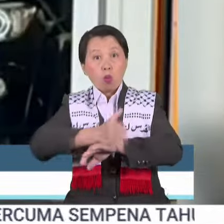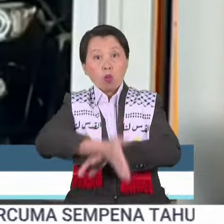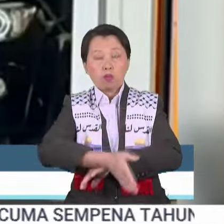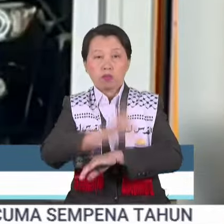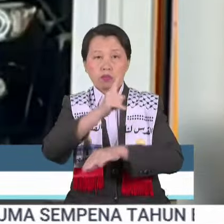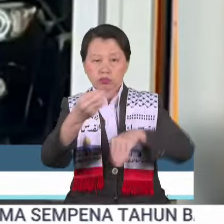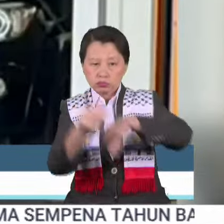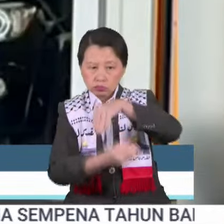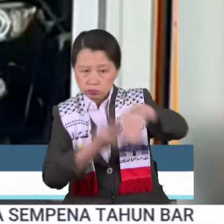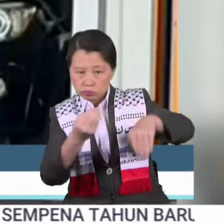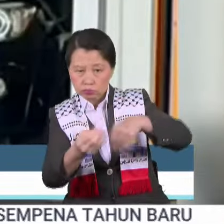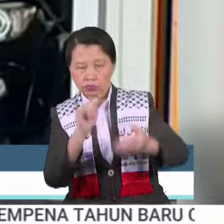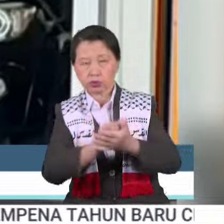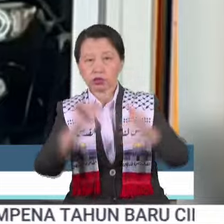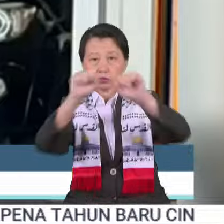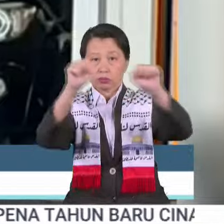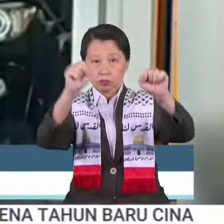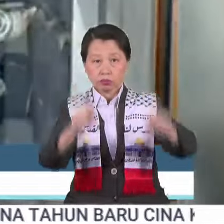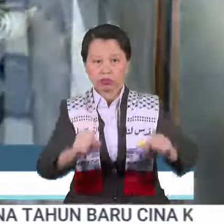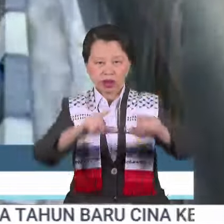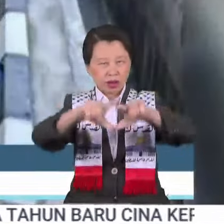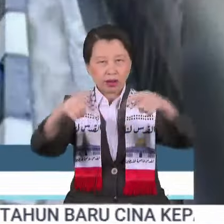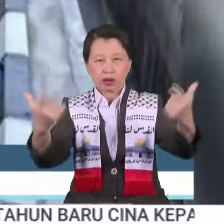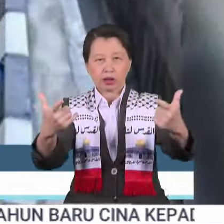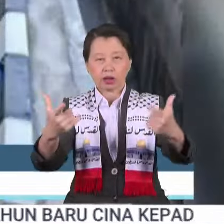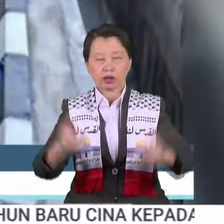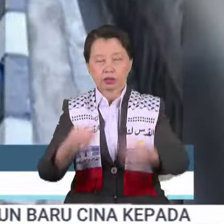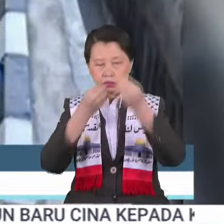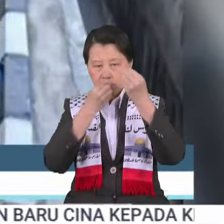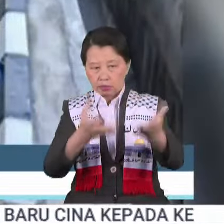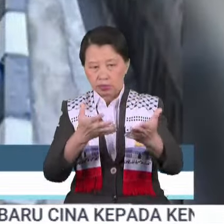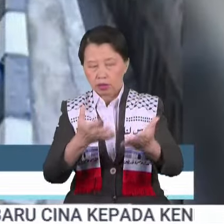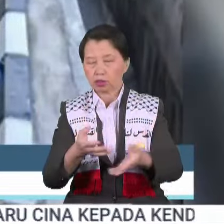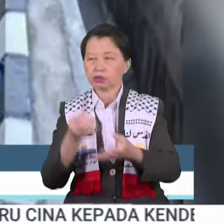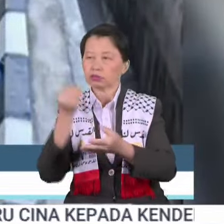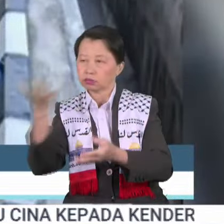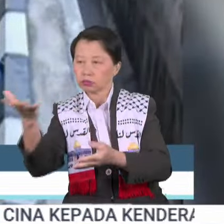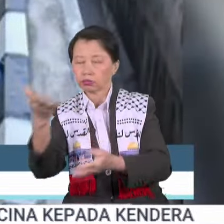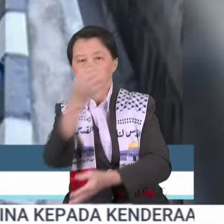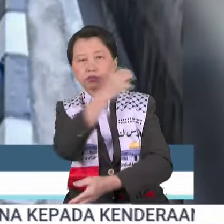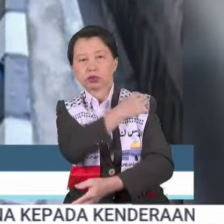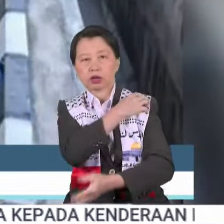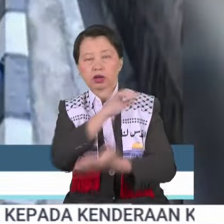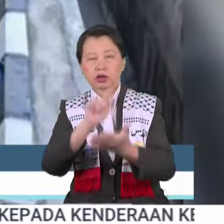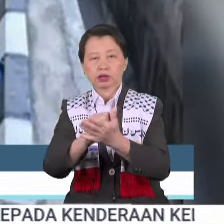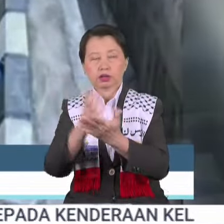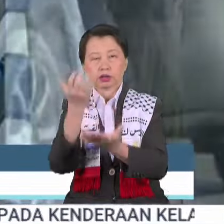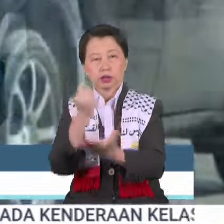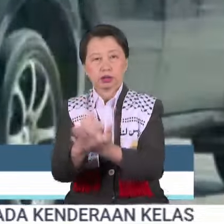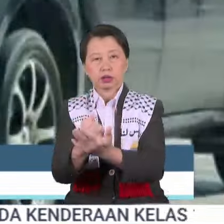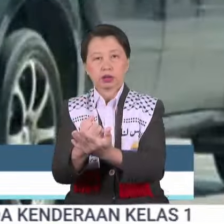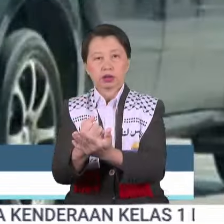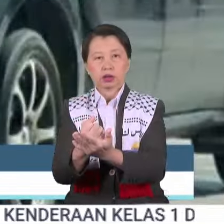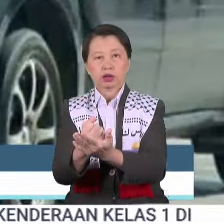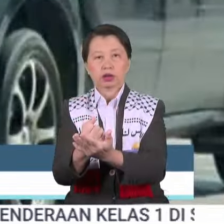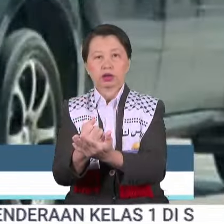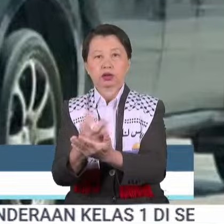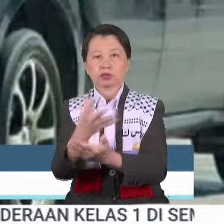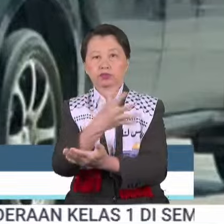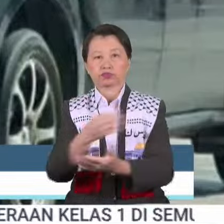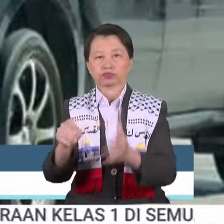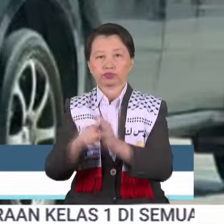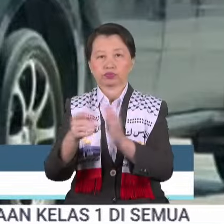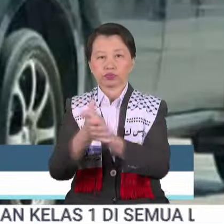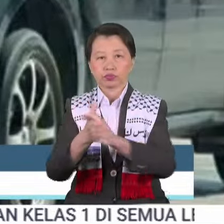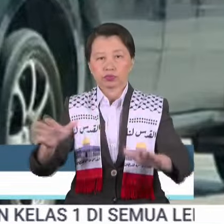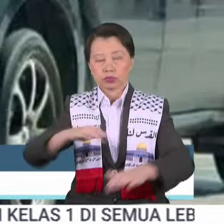1 transaksi di stesen minyak berbeza. Maklumat kemudian disalur kepada pegawai di Kompleks Immigration Custom Kuarantin dan